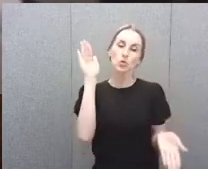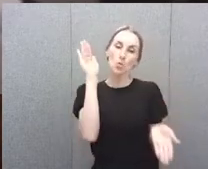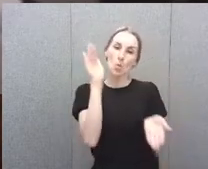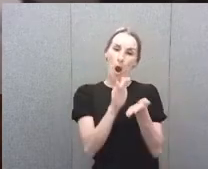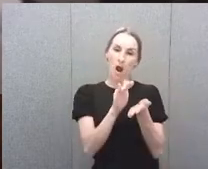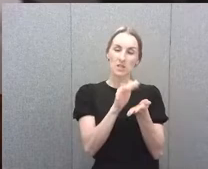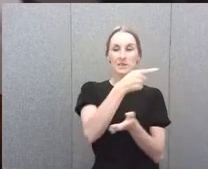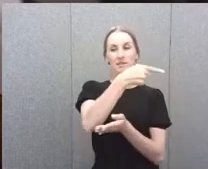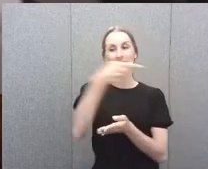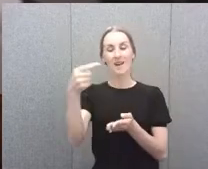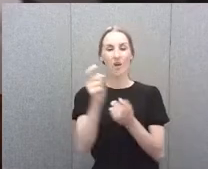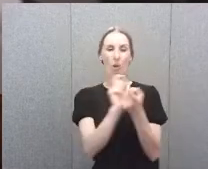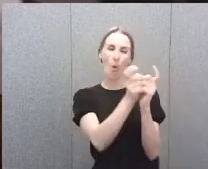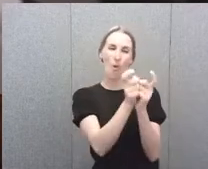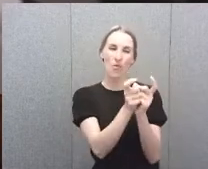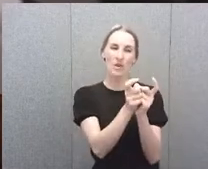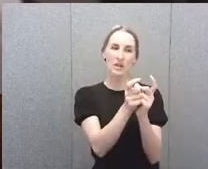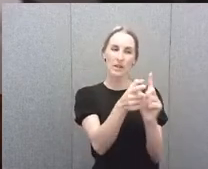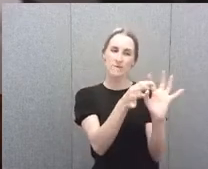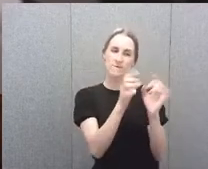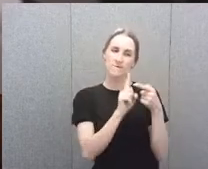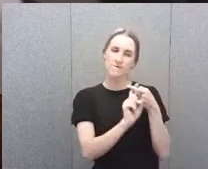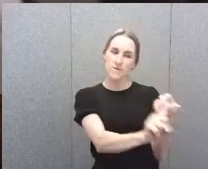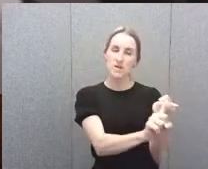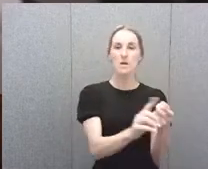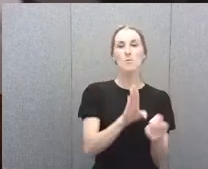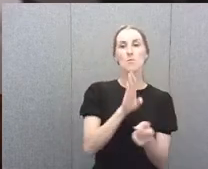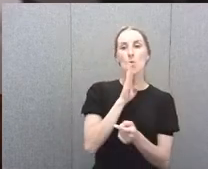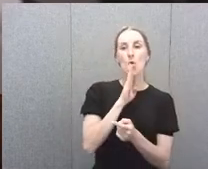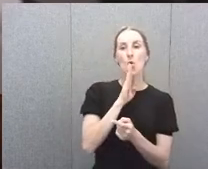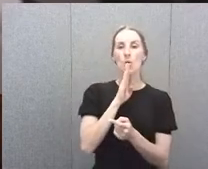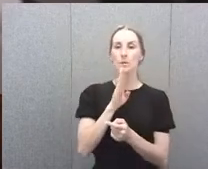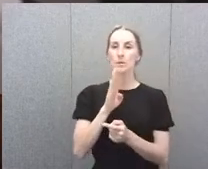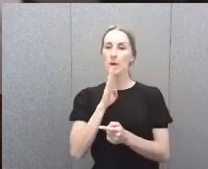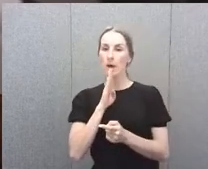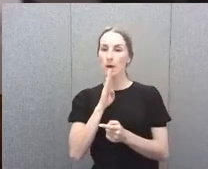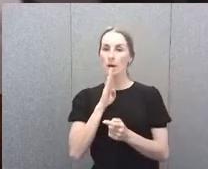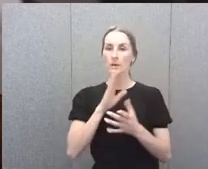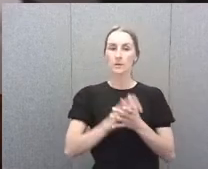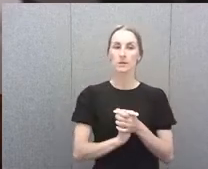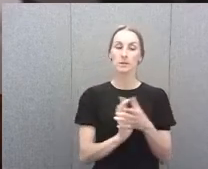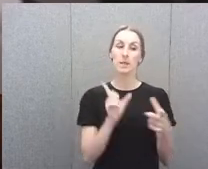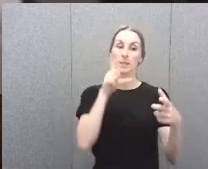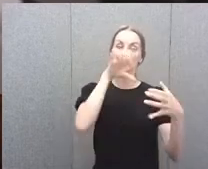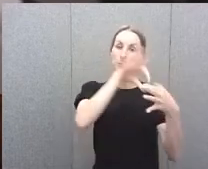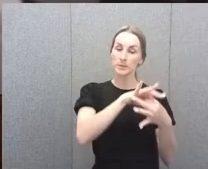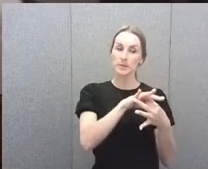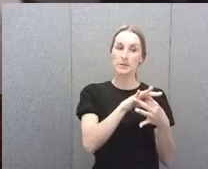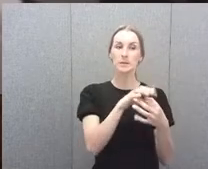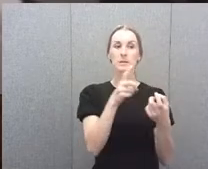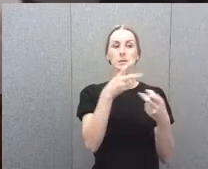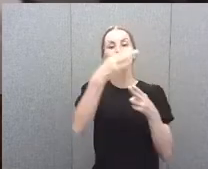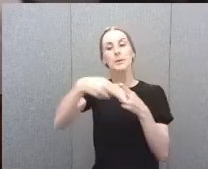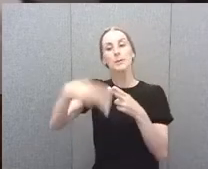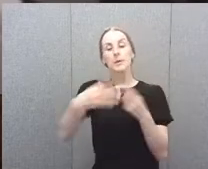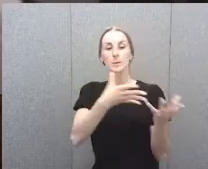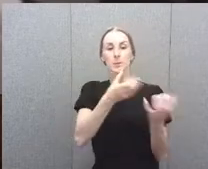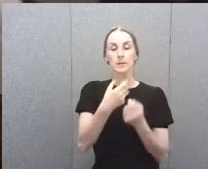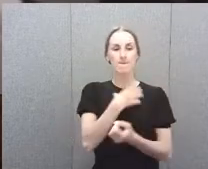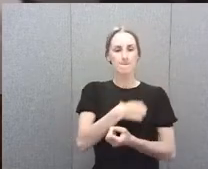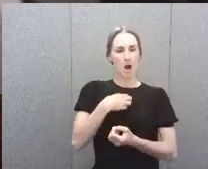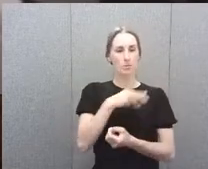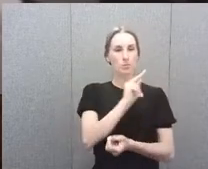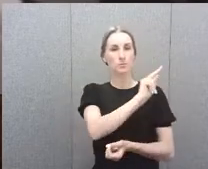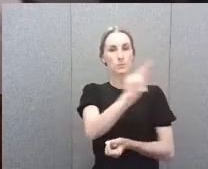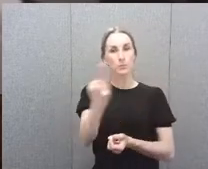от конфликтов на женщин и девочек, а также способствовать вовлечению женщин в решение конфликтов. Важно заметить, что